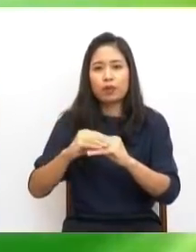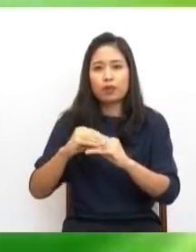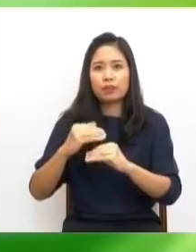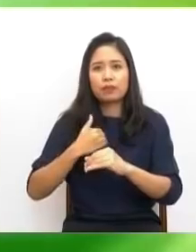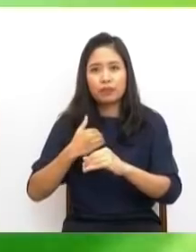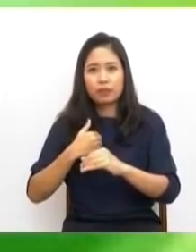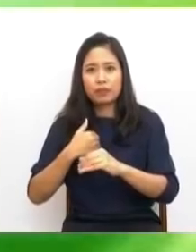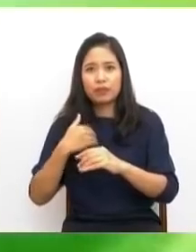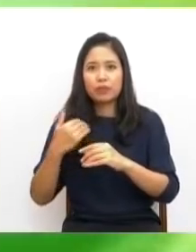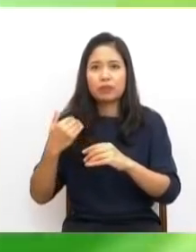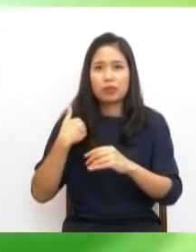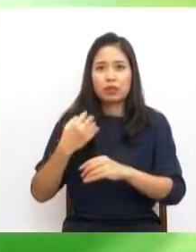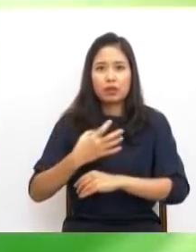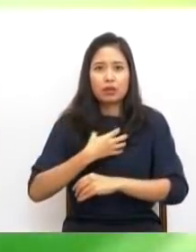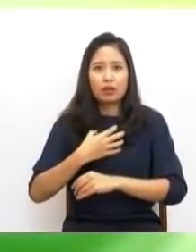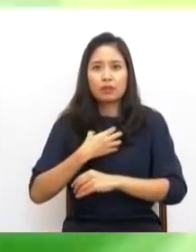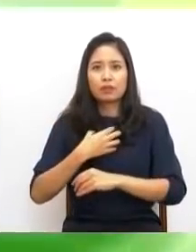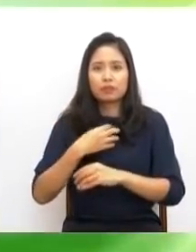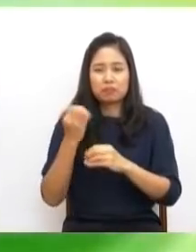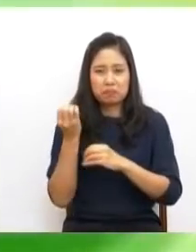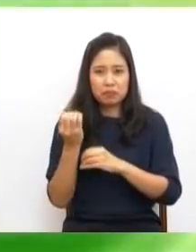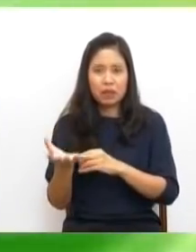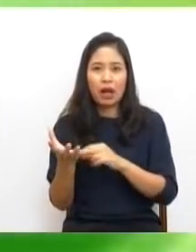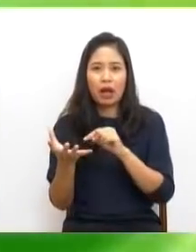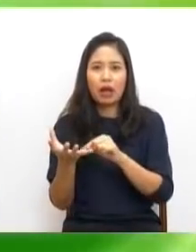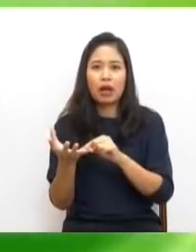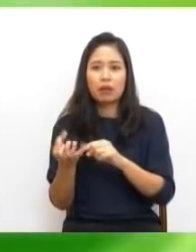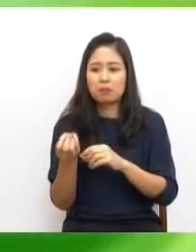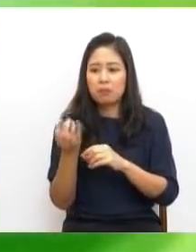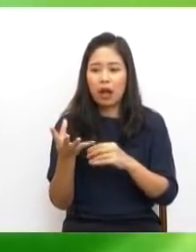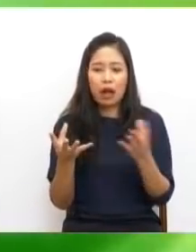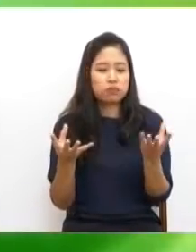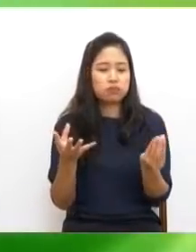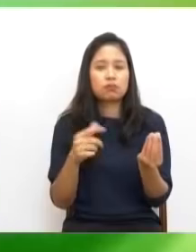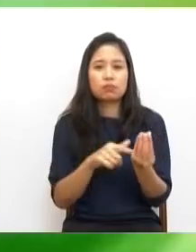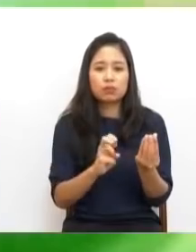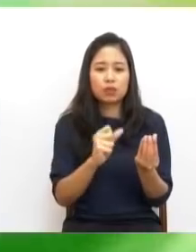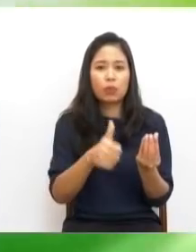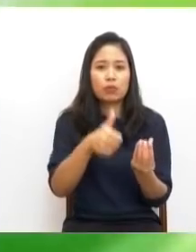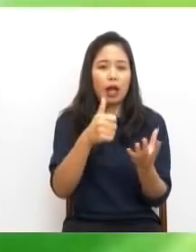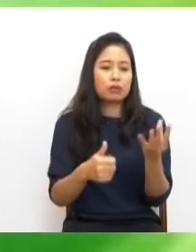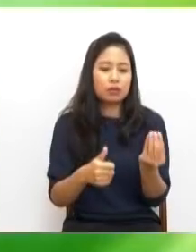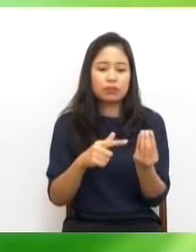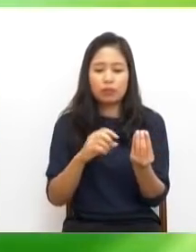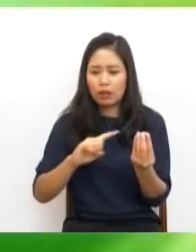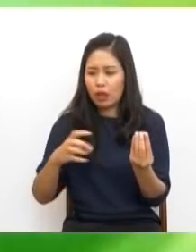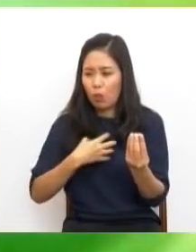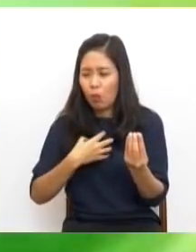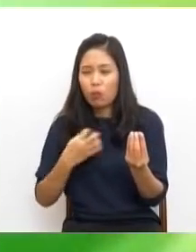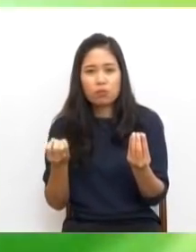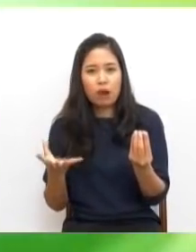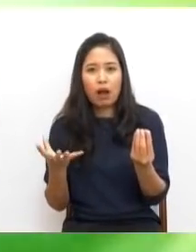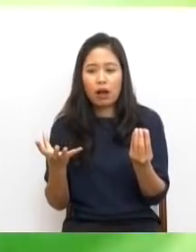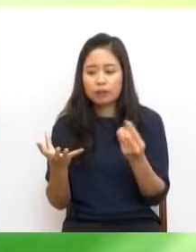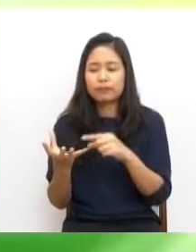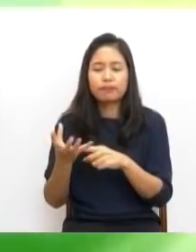ามีอัตราความต้องการเนี่ยมากกว่าจำนวนผู้สอบผ่านการสอบแข่งขันได้ดังนั้น